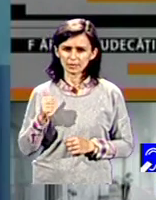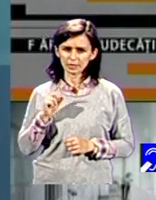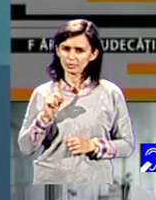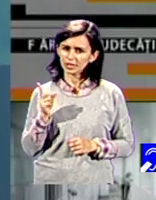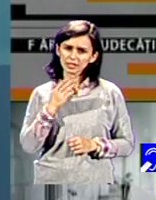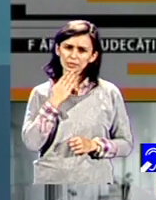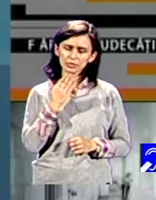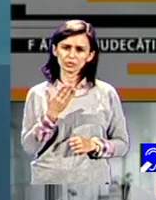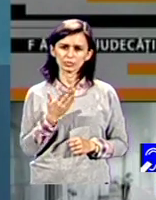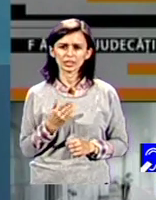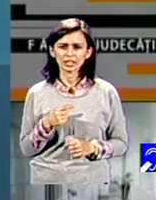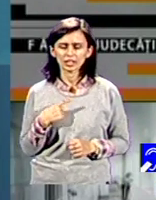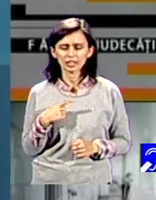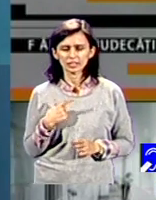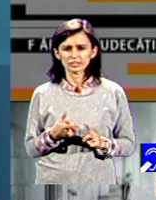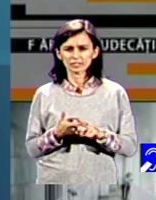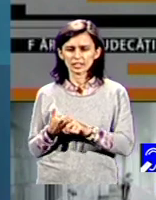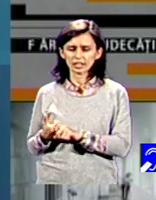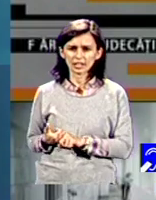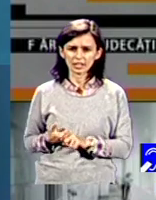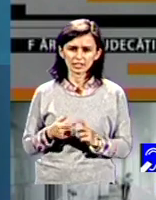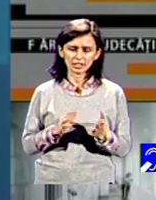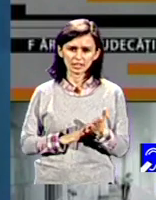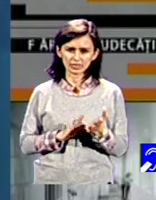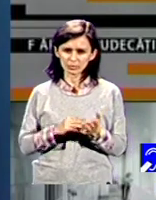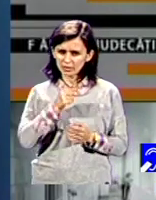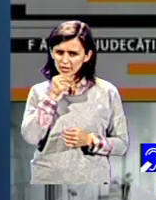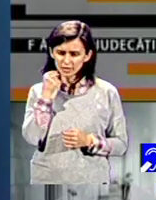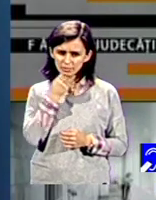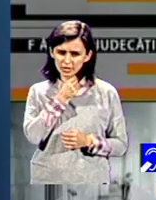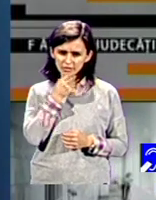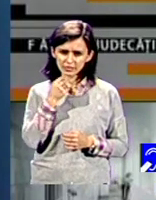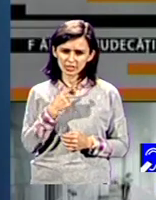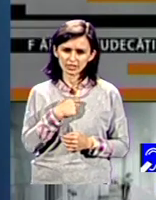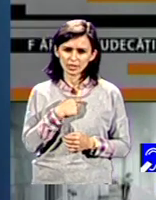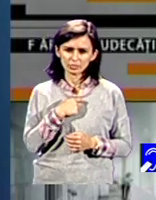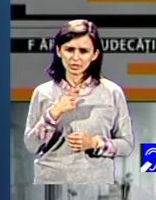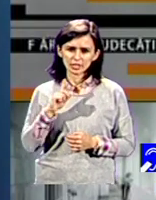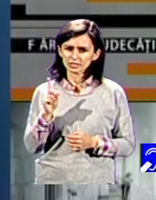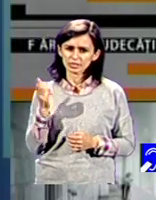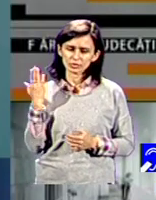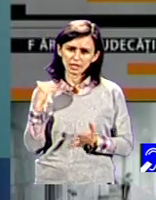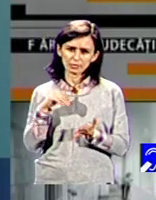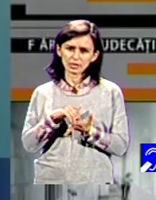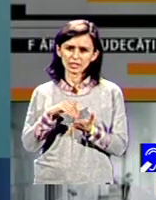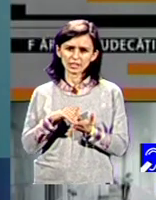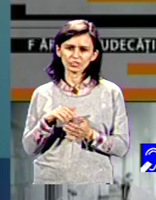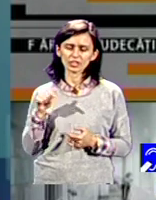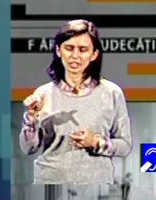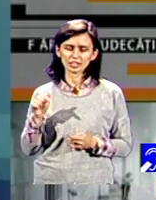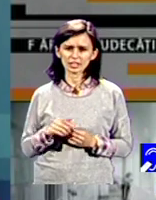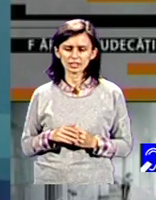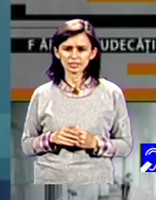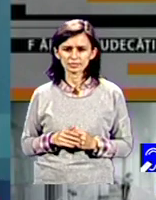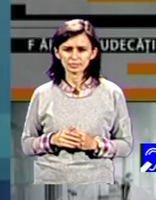acesta alfabet vrea sa spuna faptul ca beneficiarii sar putea sa nici măcar nu aibă nevoie de el alfabetele in